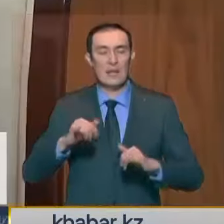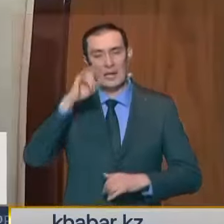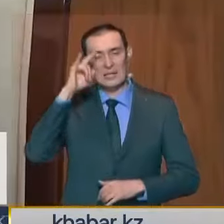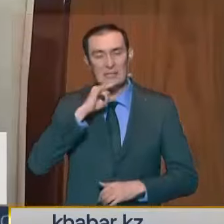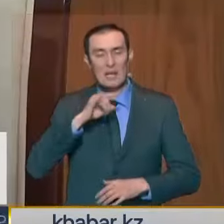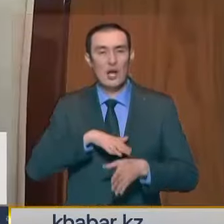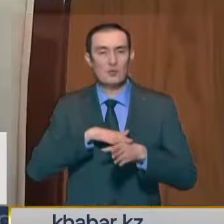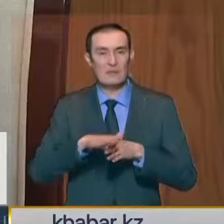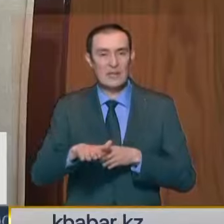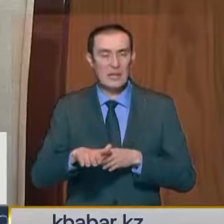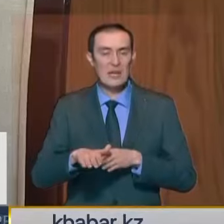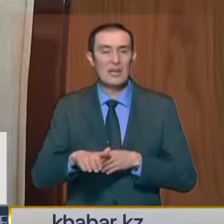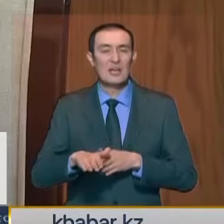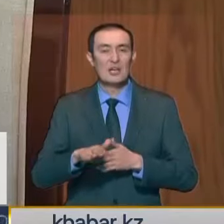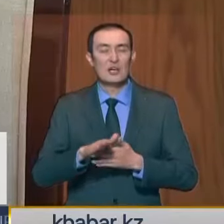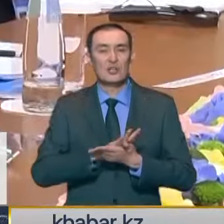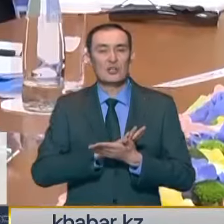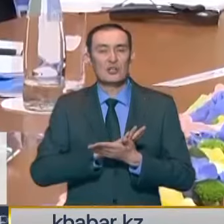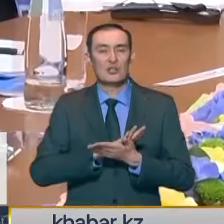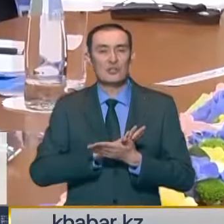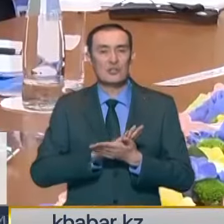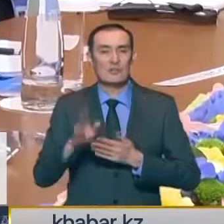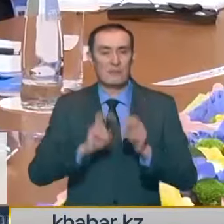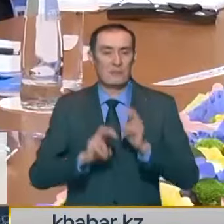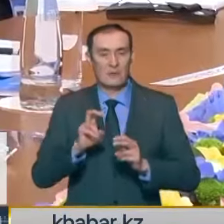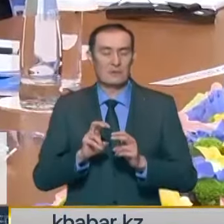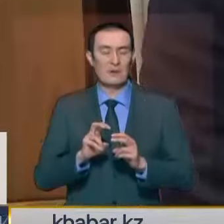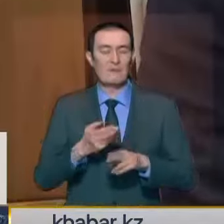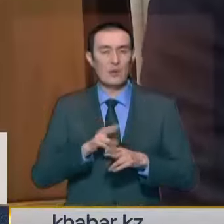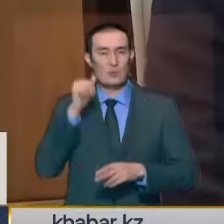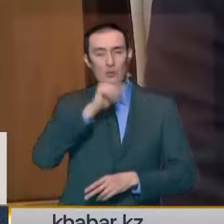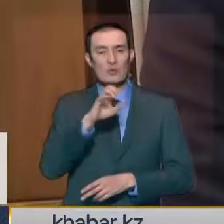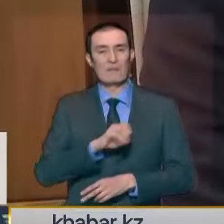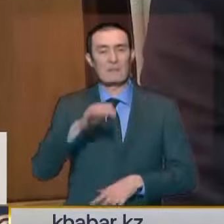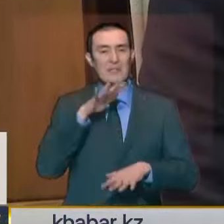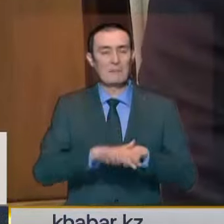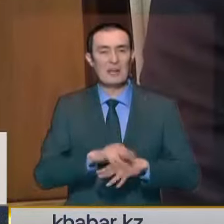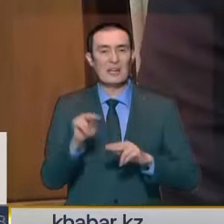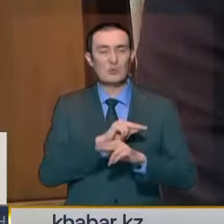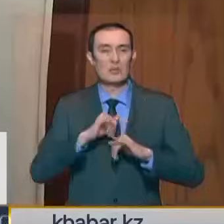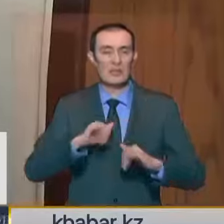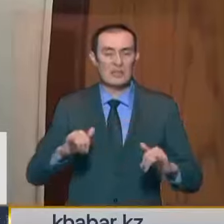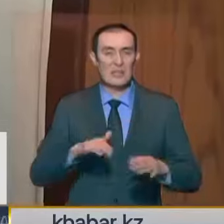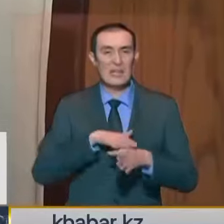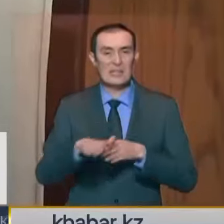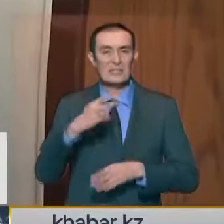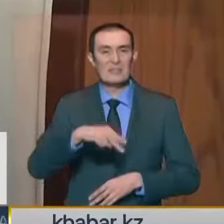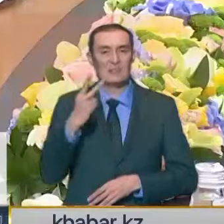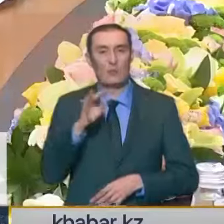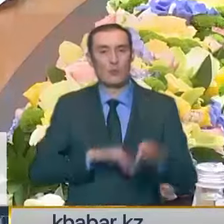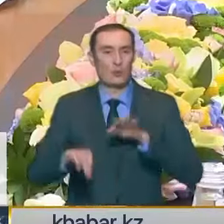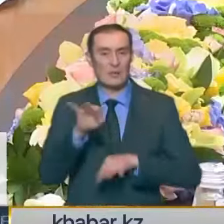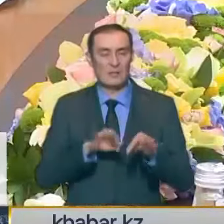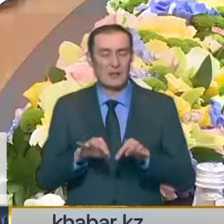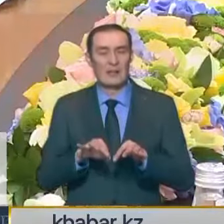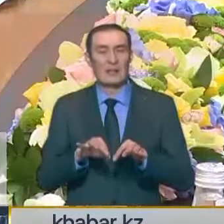рамках осуществления зелёного перехода зелёного А в этом году Европейский банк Реконструкции развития для реализации ддх